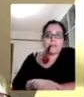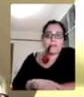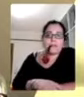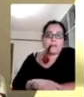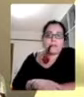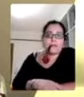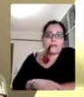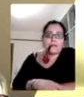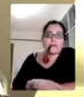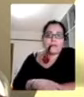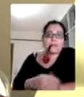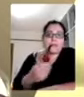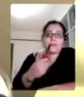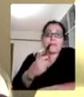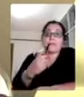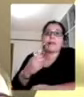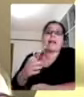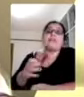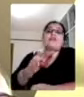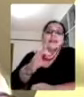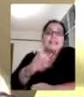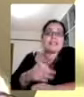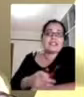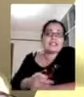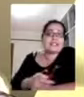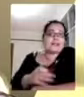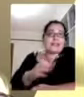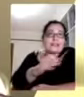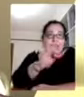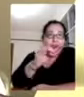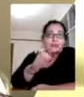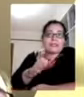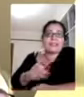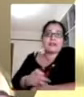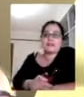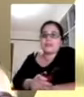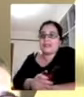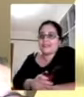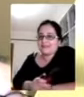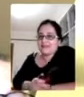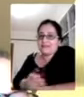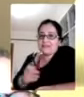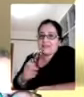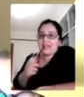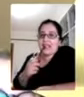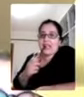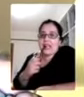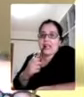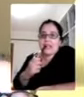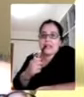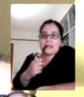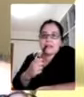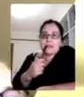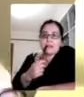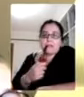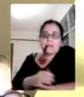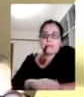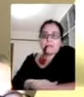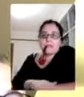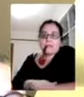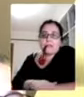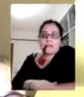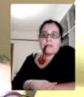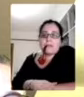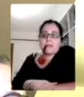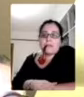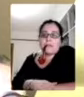dahaki yayını artık Mayıs'ın başında yaparız ya. Ha, yok, ben yayın için demiyorum. Yani grupta da yokum bu arada. Anladım anladım. Tamam canım